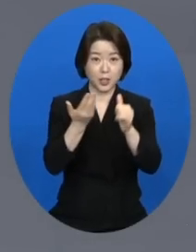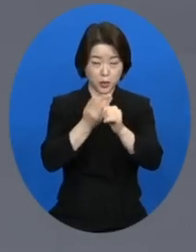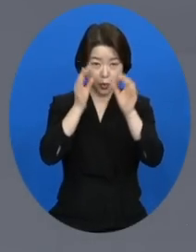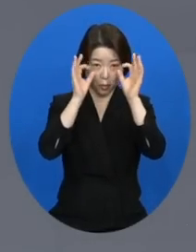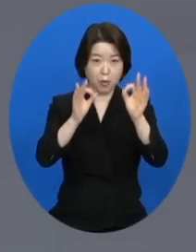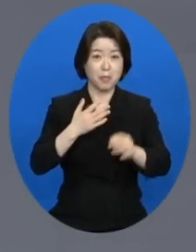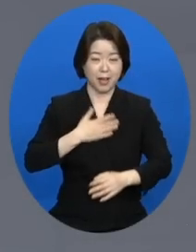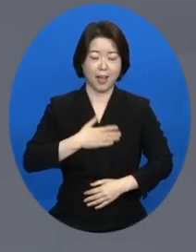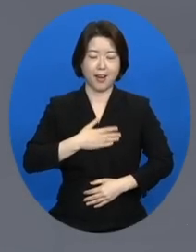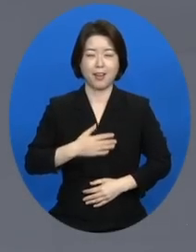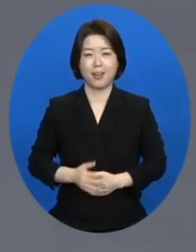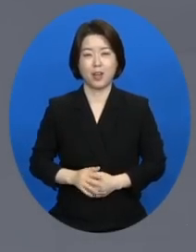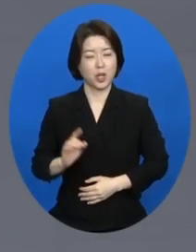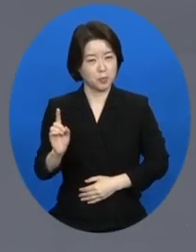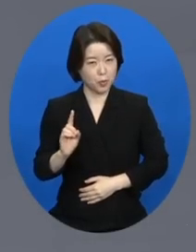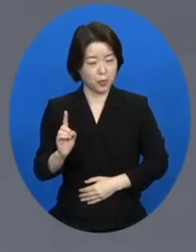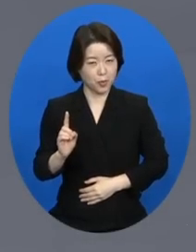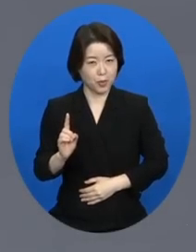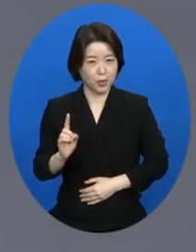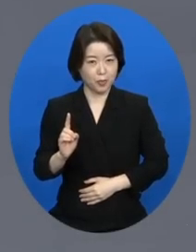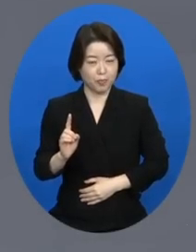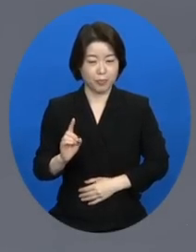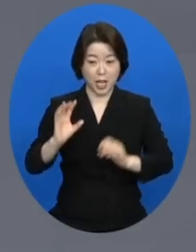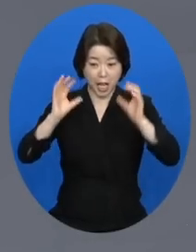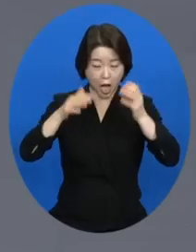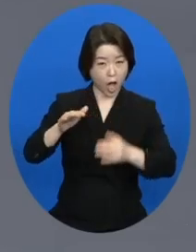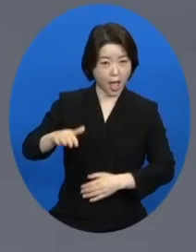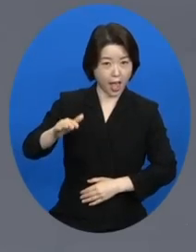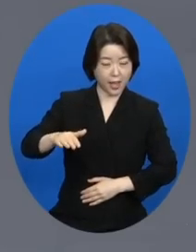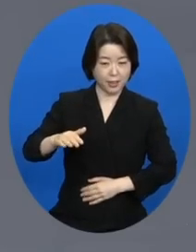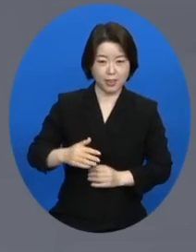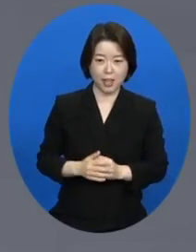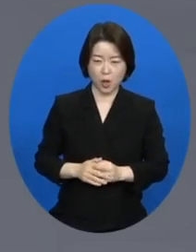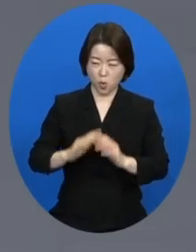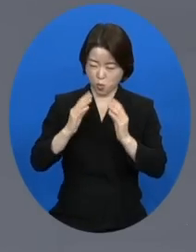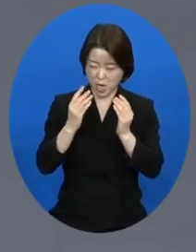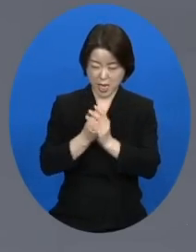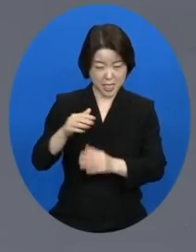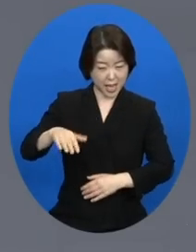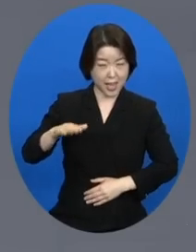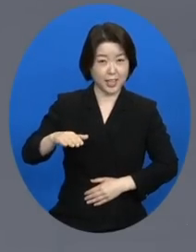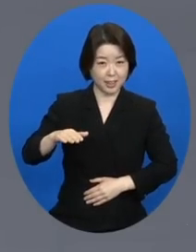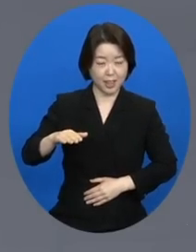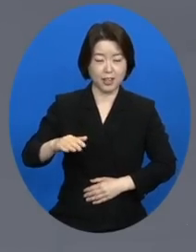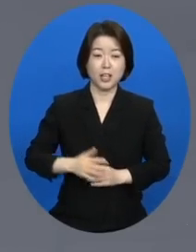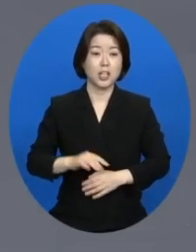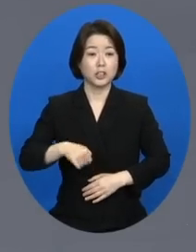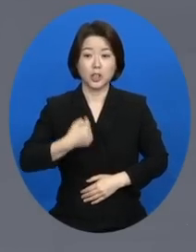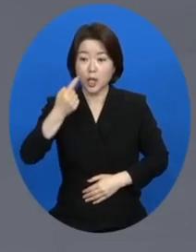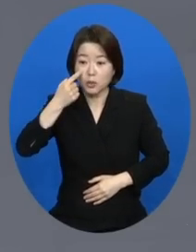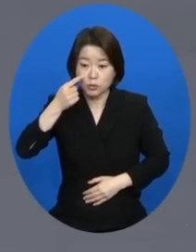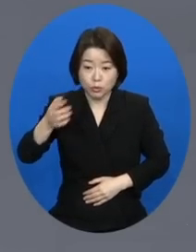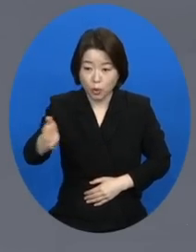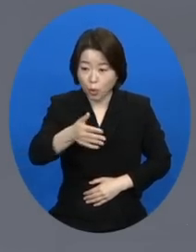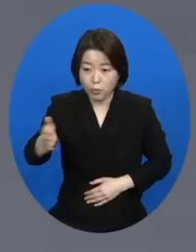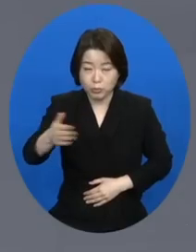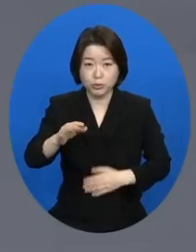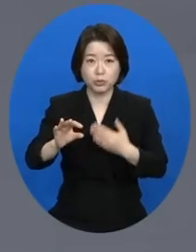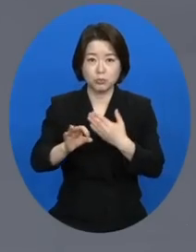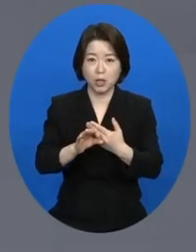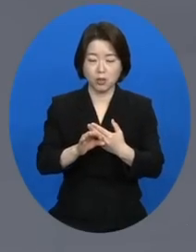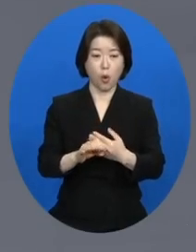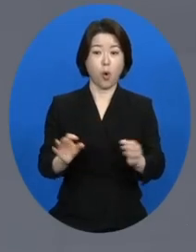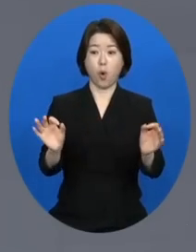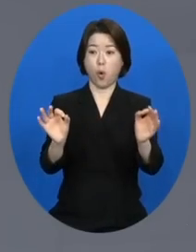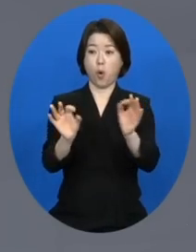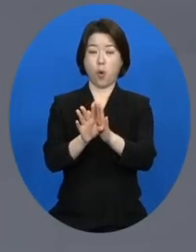분들은 아시겠지만 어린아이들 때, 완전 어릴 때는요, 아이들은 자기 눈에 보이지 않으면